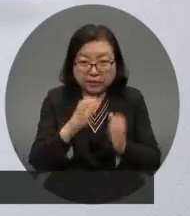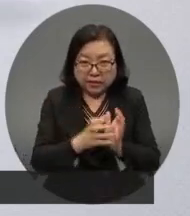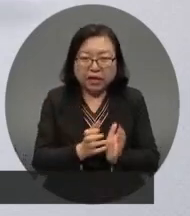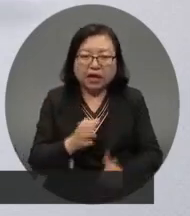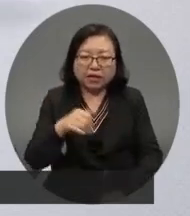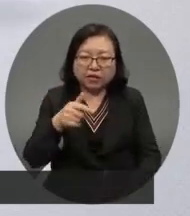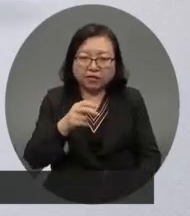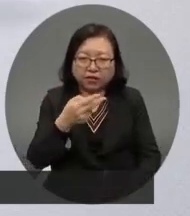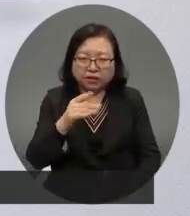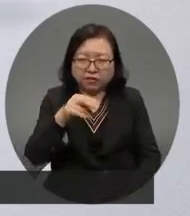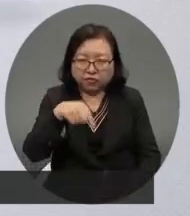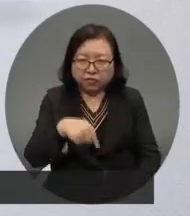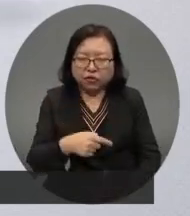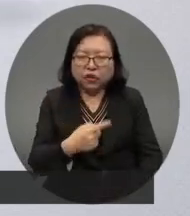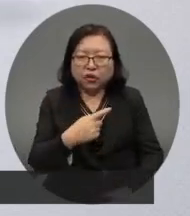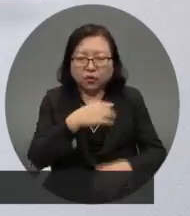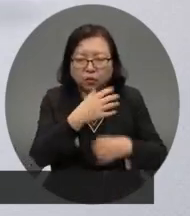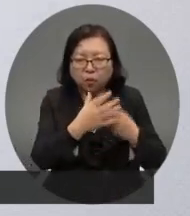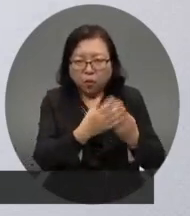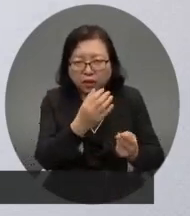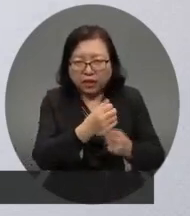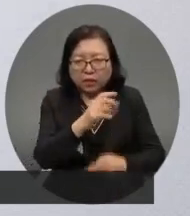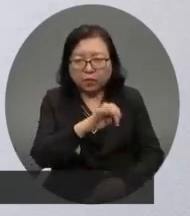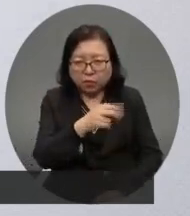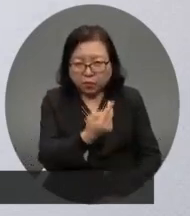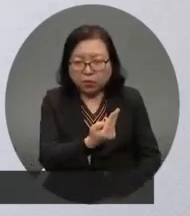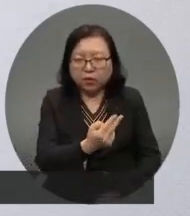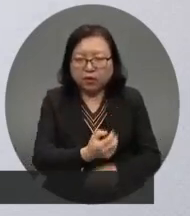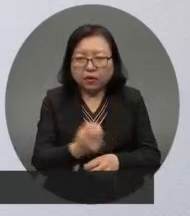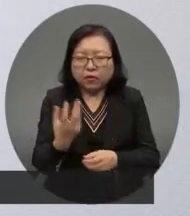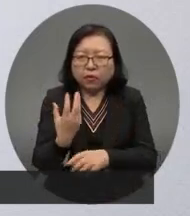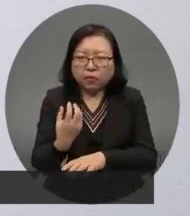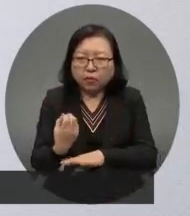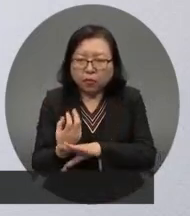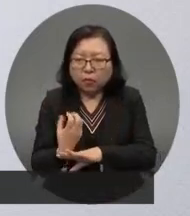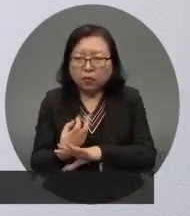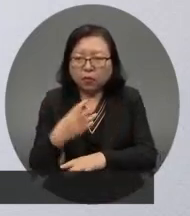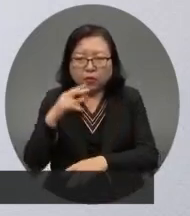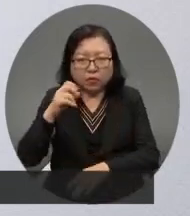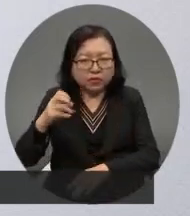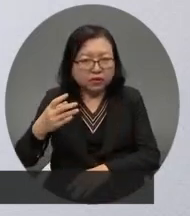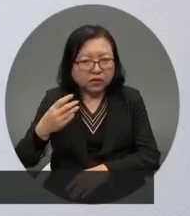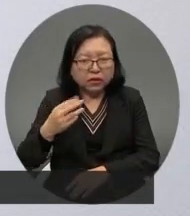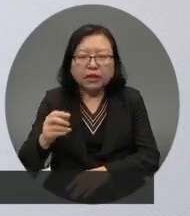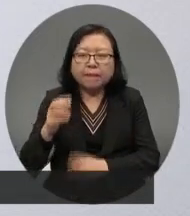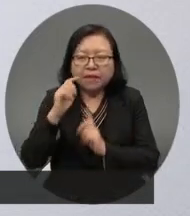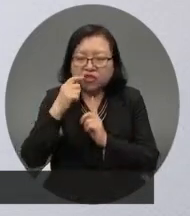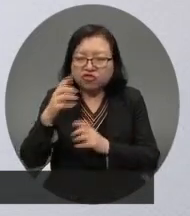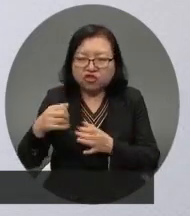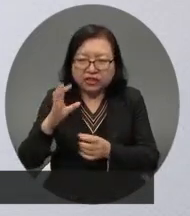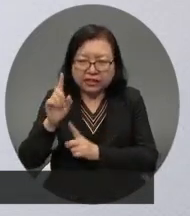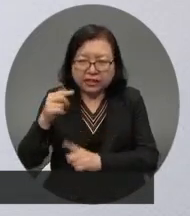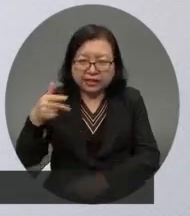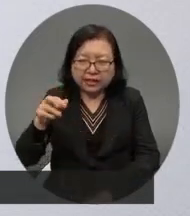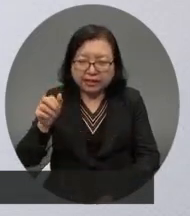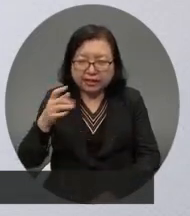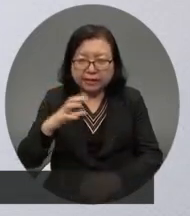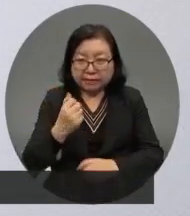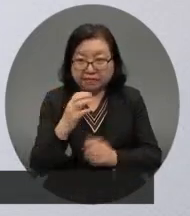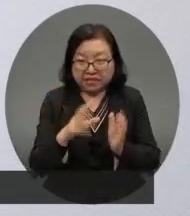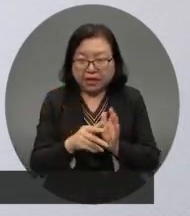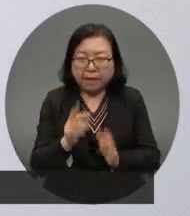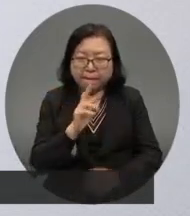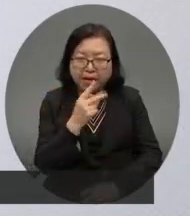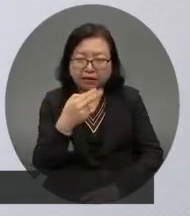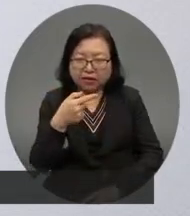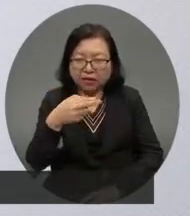확정에 자유통일당 표순열, 보은옥천 영동 괴산은 민주당 이재한, 국민의힘 박덕흠 맞대결